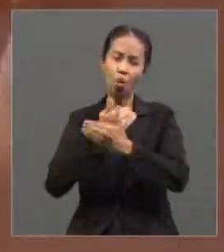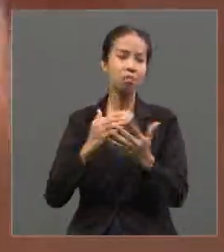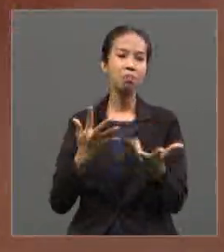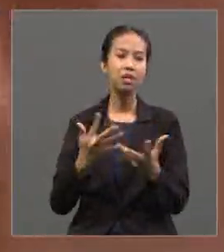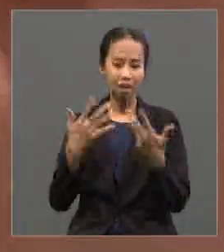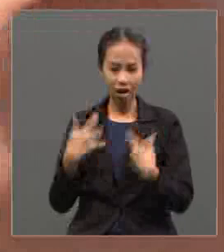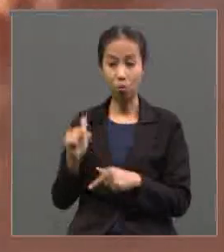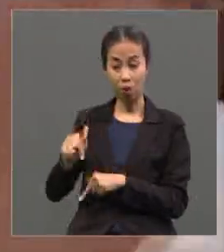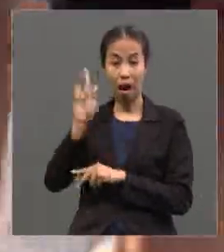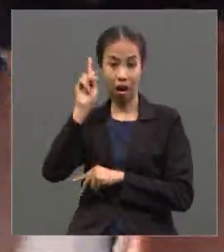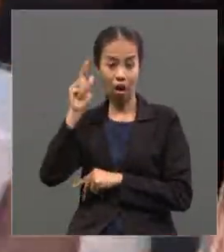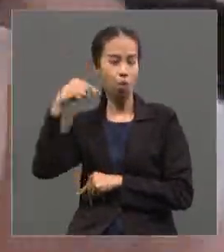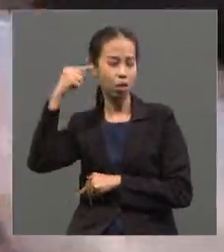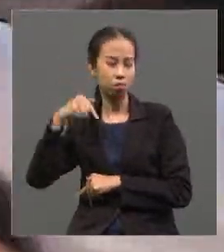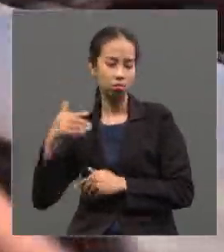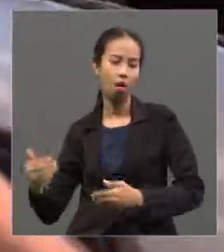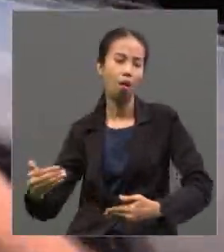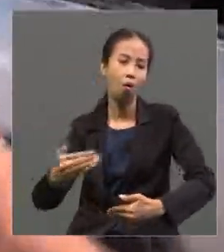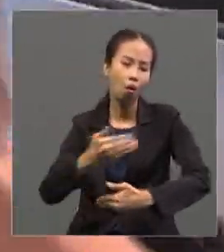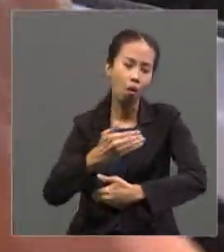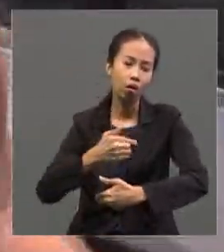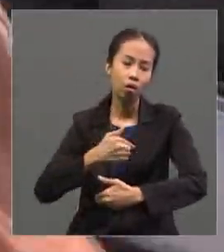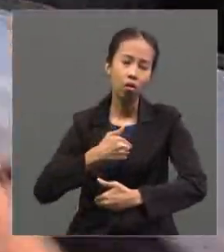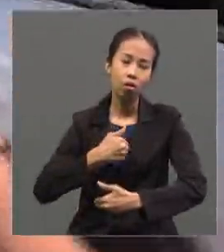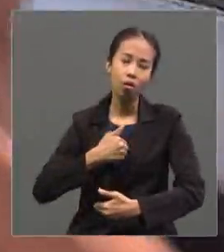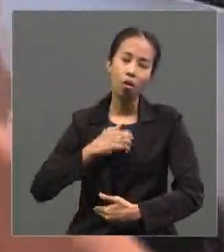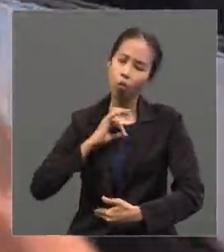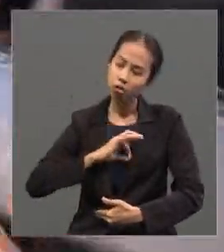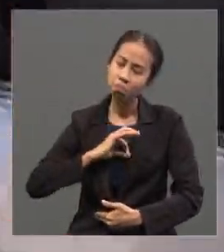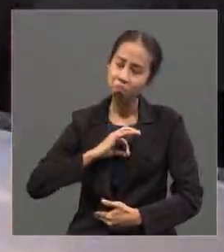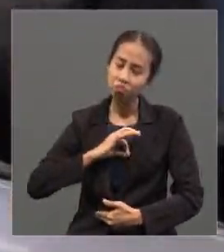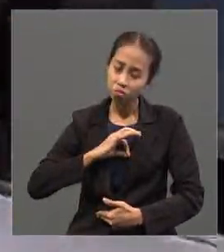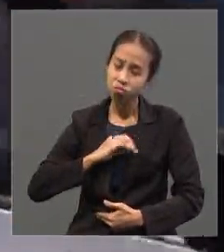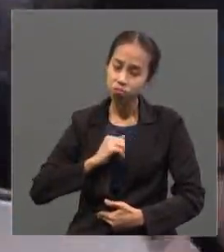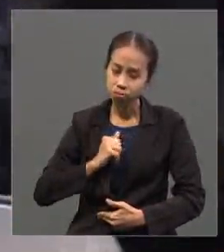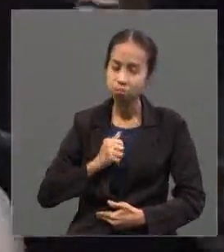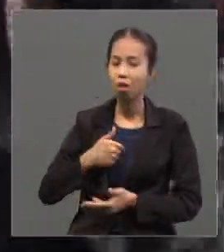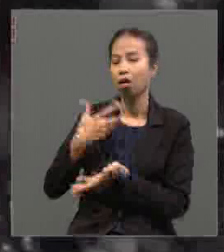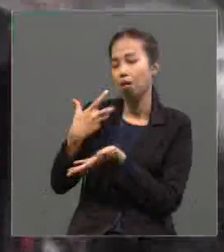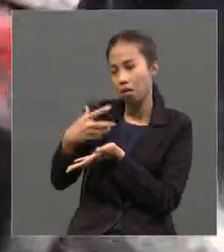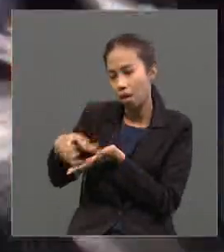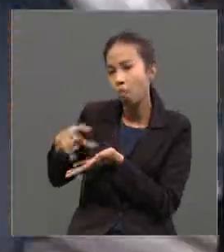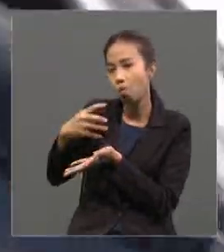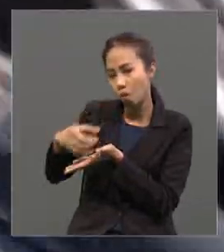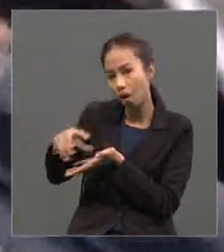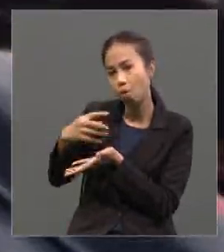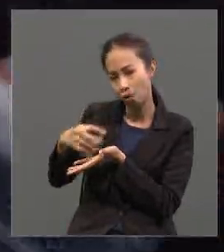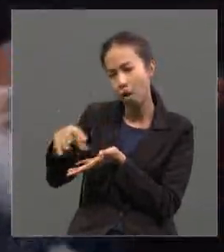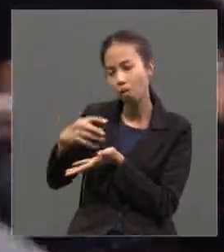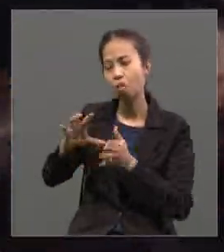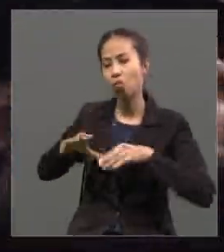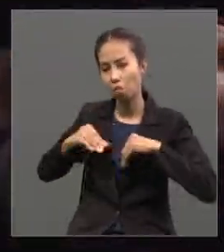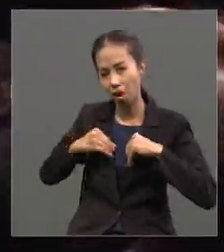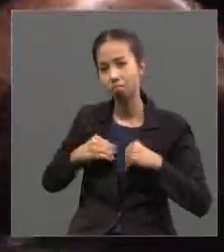ย รู้สึ กไว้เนื้อเชื่อใจไว้วางใจคือน้องอ่อยเนี่ยเขาพยายามบอกไปว่าบอกมาเธอเหตุการณ์มันเป็นยังไง